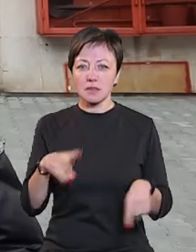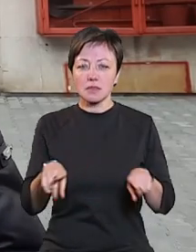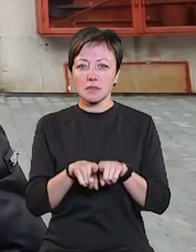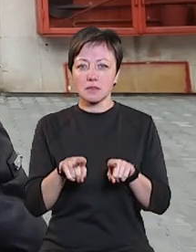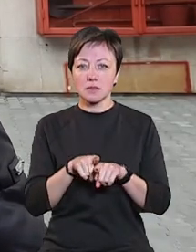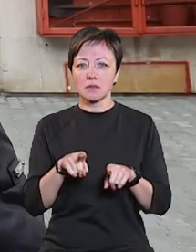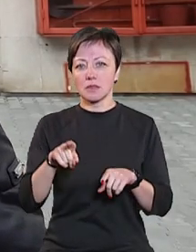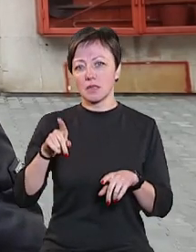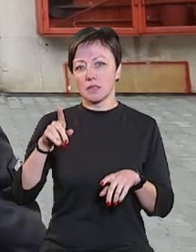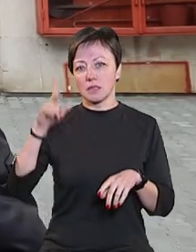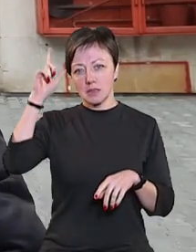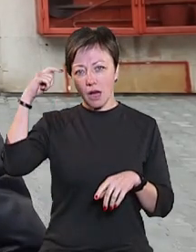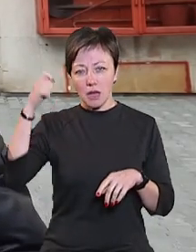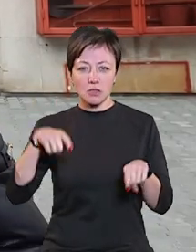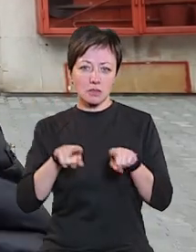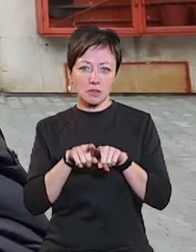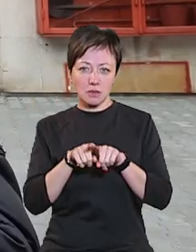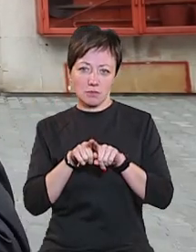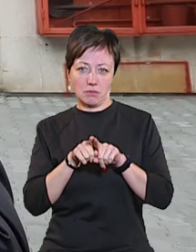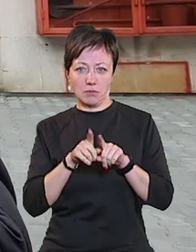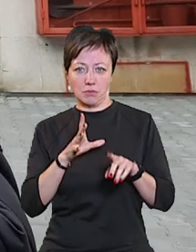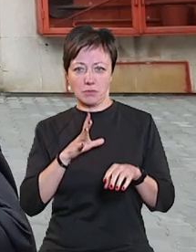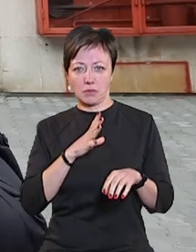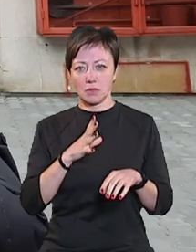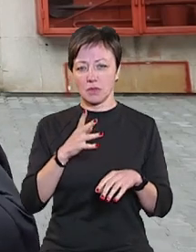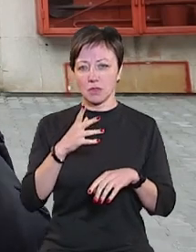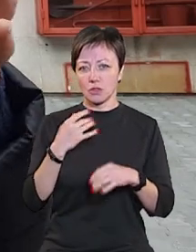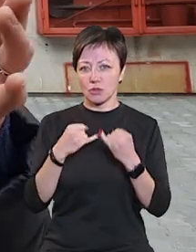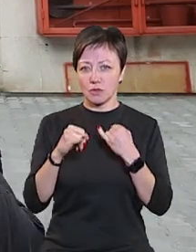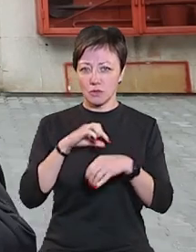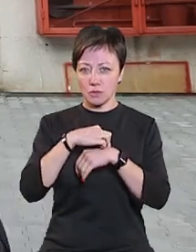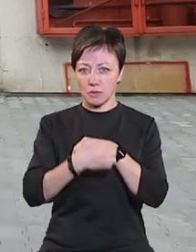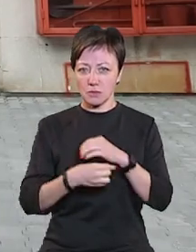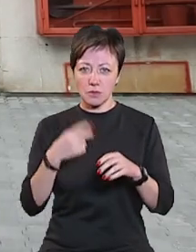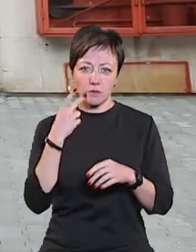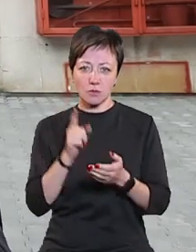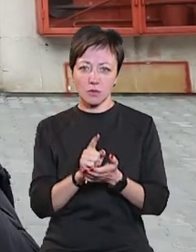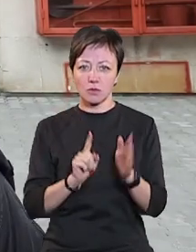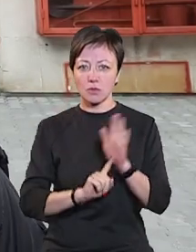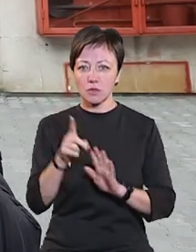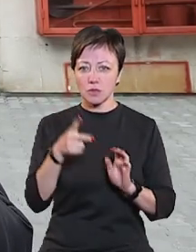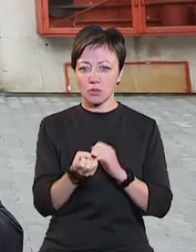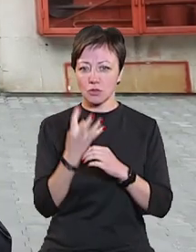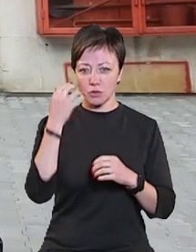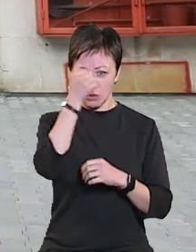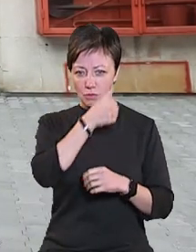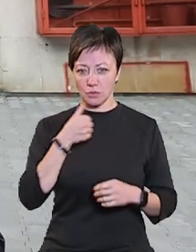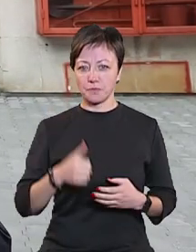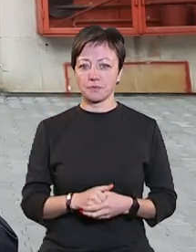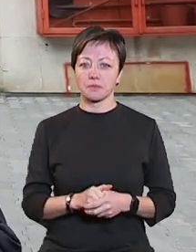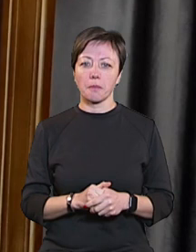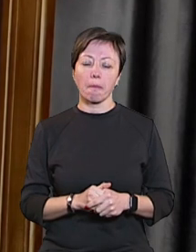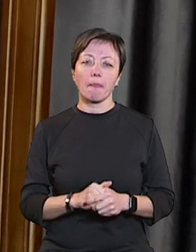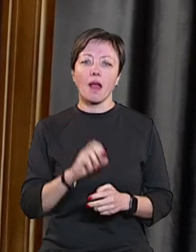нього прическа, цей селедець, жовто-блакитна стрічка кругом позав'язана – це обов'язково з 14-го року. За її